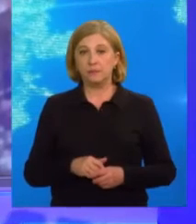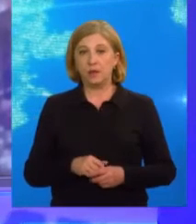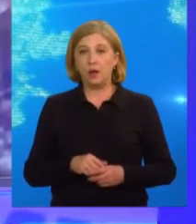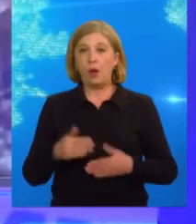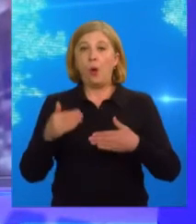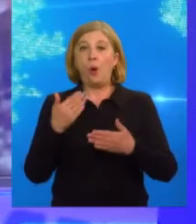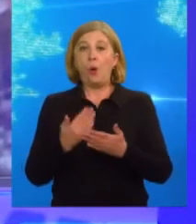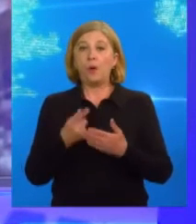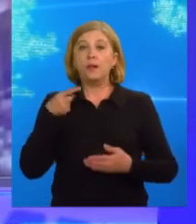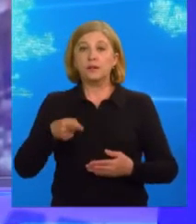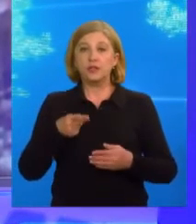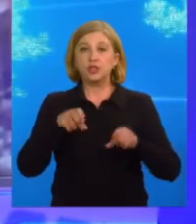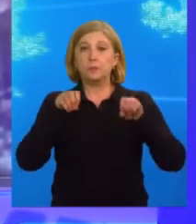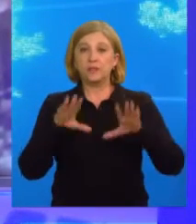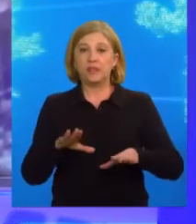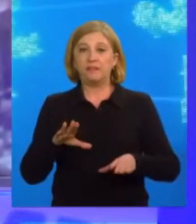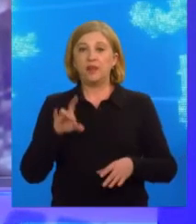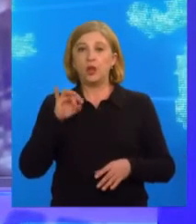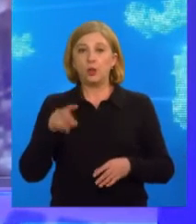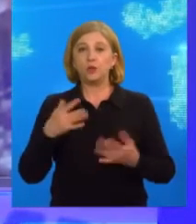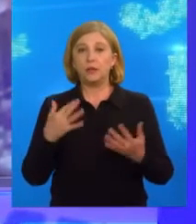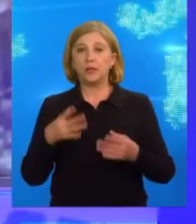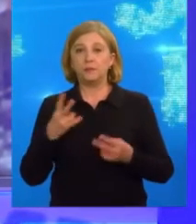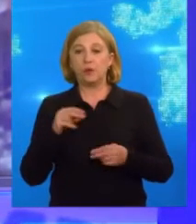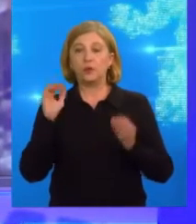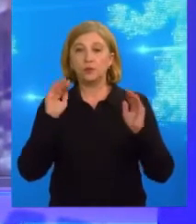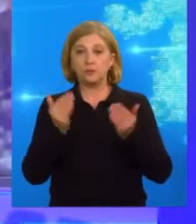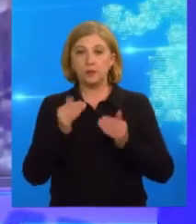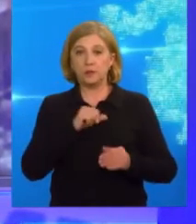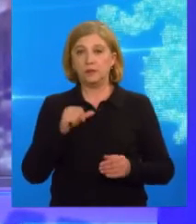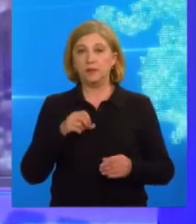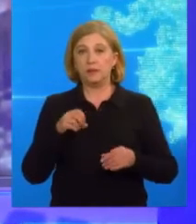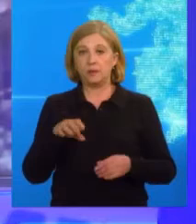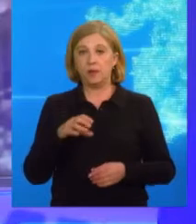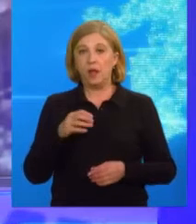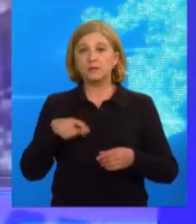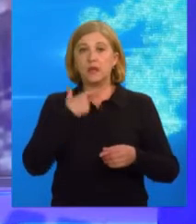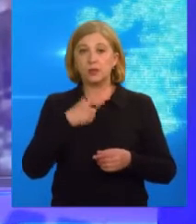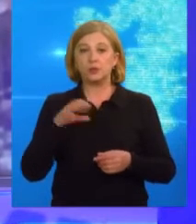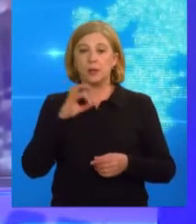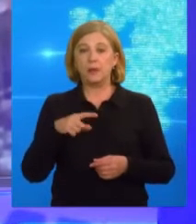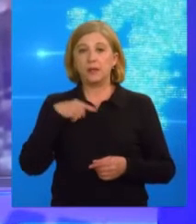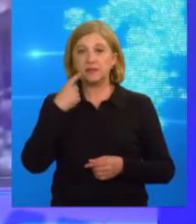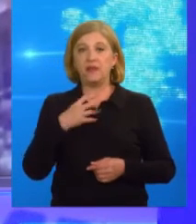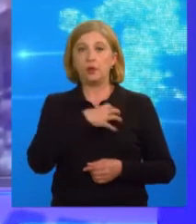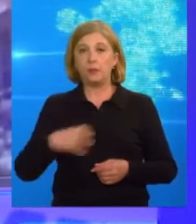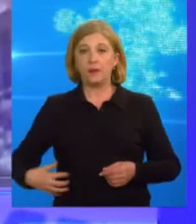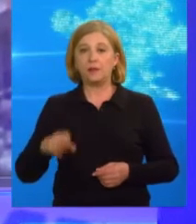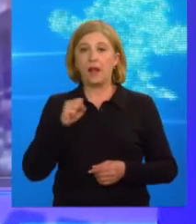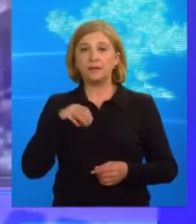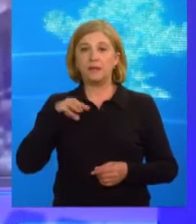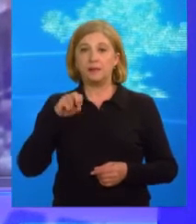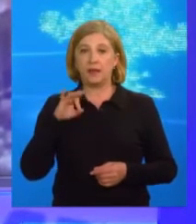Около 1000 постановлений Роспотребнадзора о соблюдении самоизоляции выдали жителям Златоуста. Об этом заявил губернатор Алексей Текслер